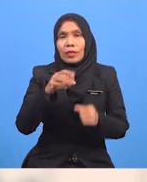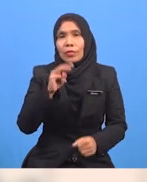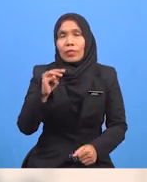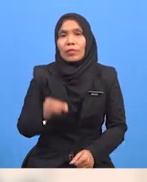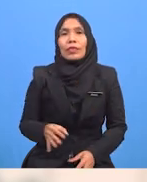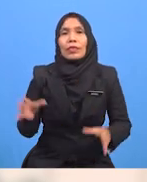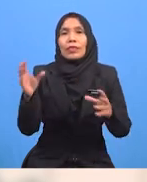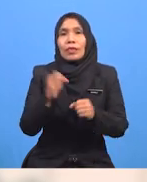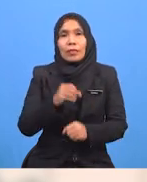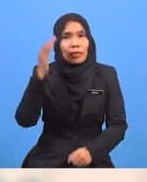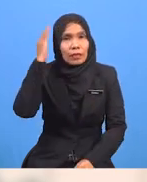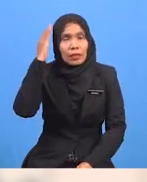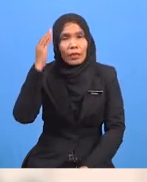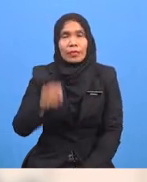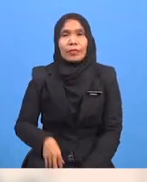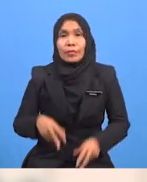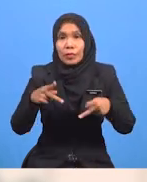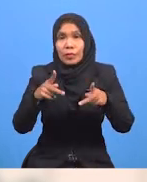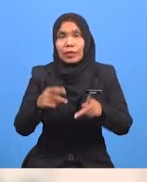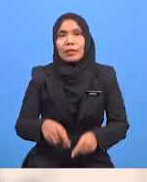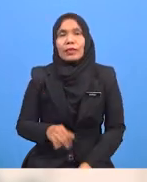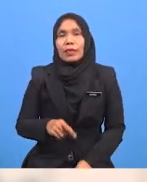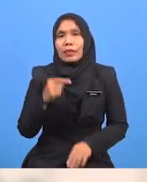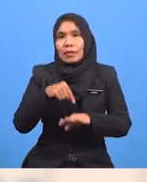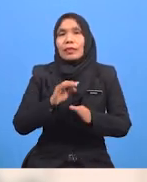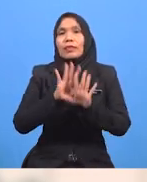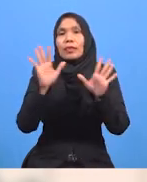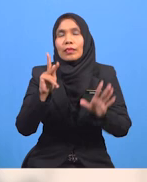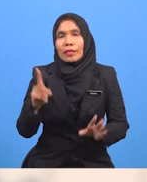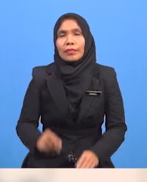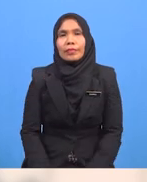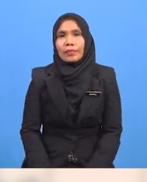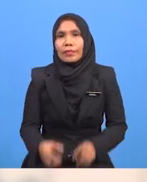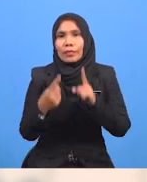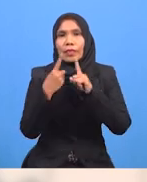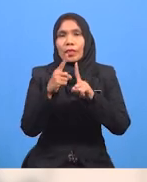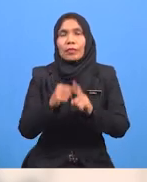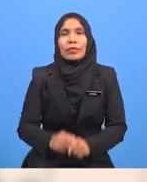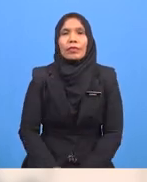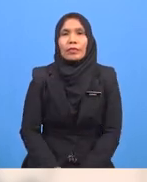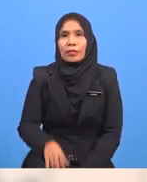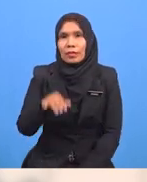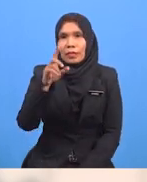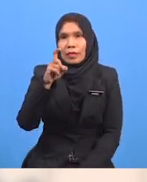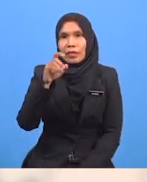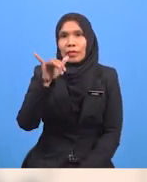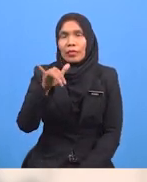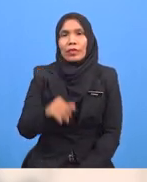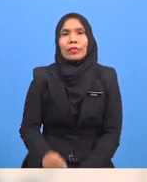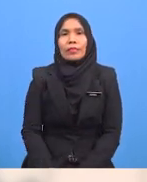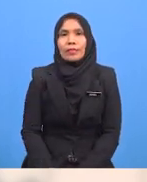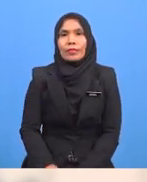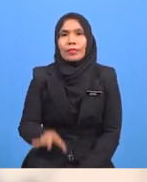penerapan seperti yang diterangkan I make jawaban bagi panjang x-sight yelah